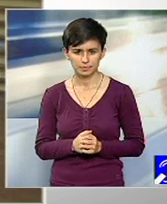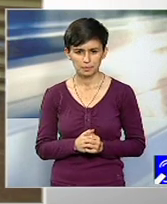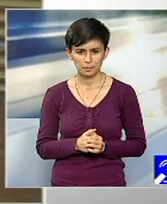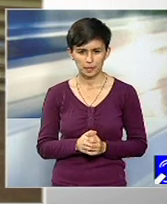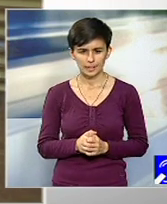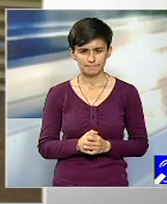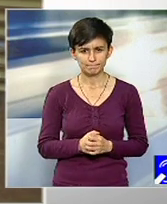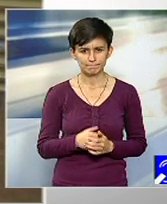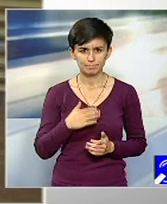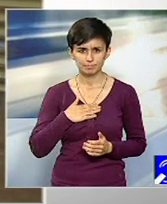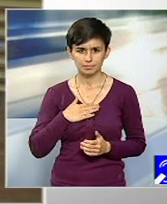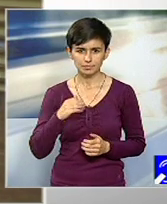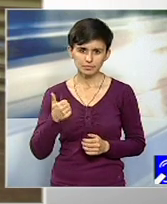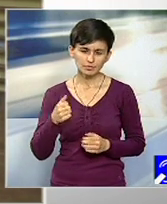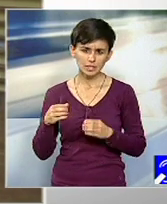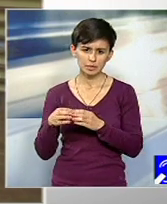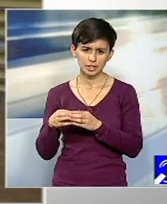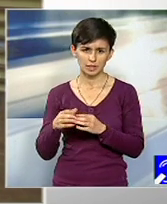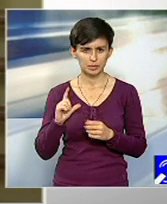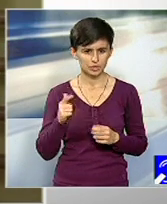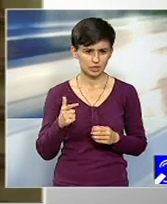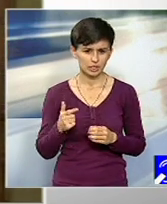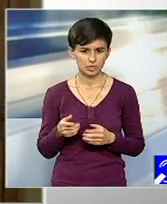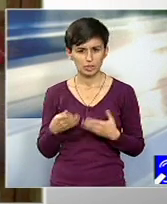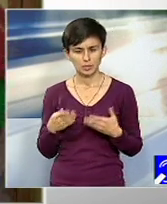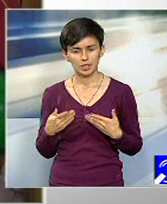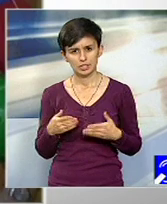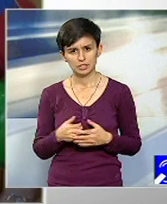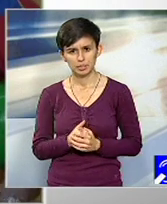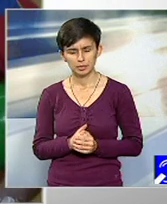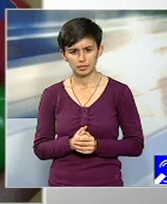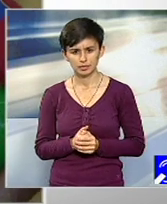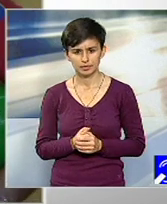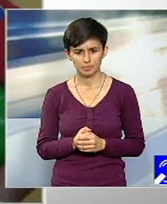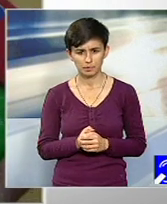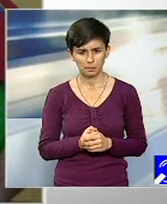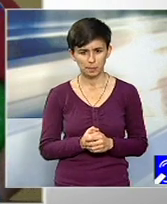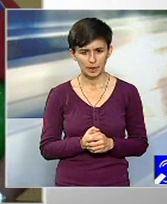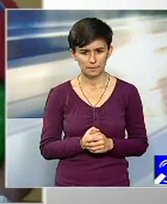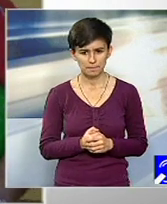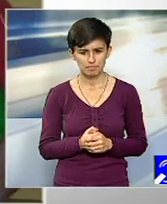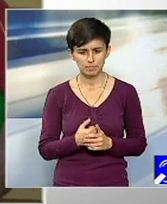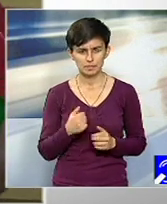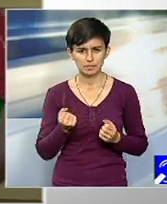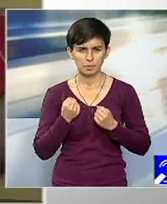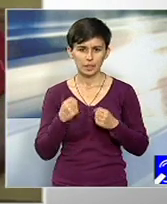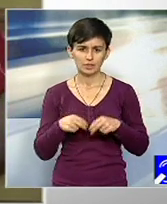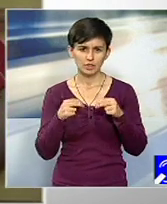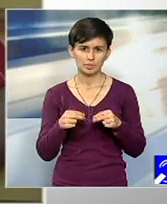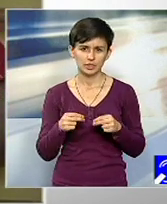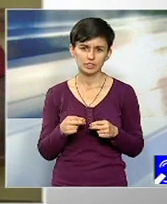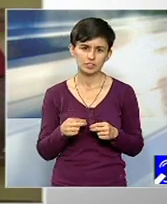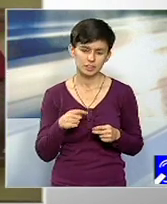2, prima cea mai bună, a doua mai slăbuță, normal, în a doua aveam chiar și o fată pe centru și am ajuns să jucăm finala, locul